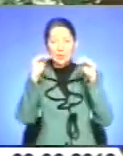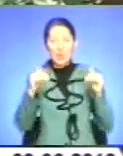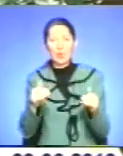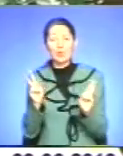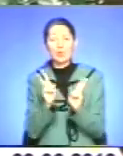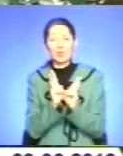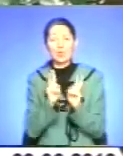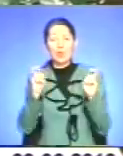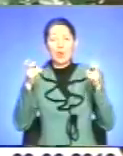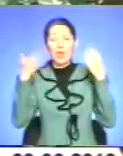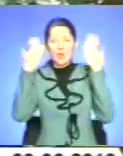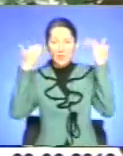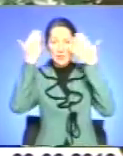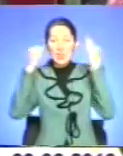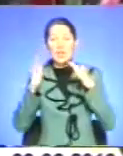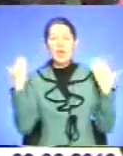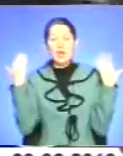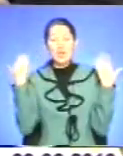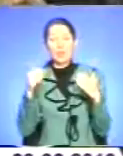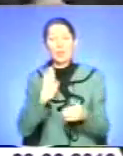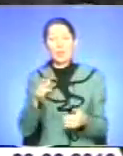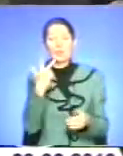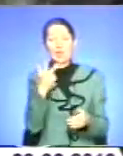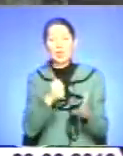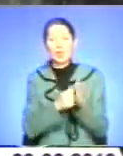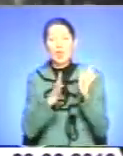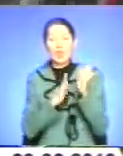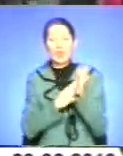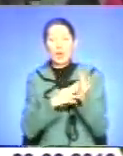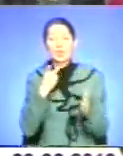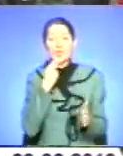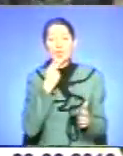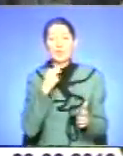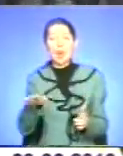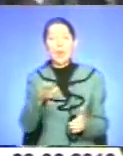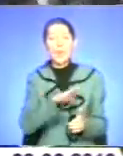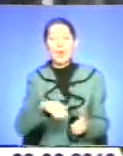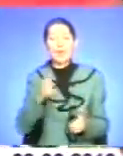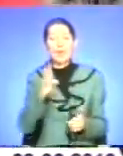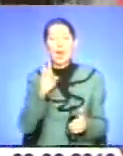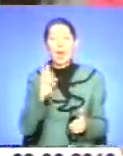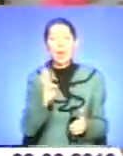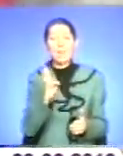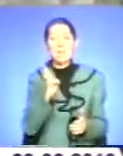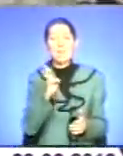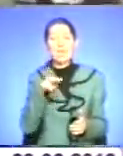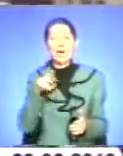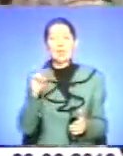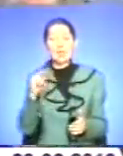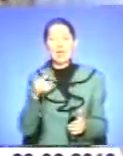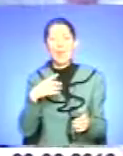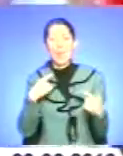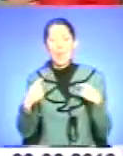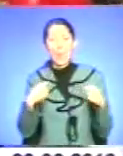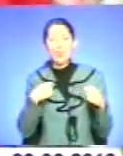веселих канікул відбудуться з 3 по 9 червня на парафії блажених новомучеників Української греко-католицької церкви, що